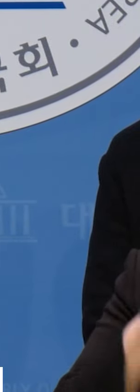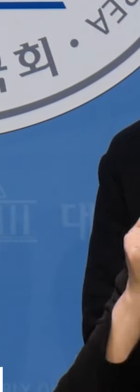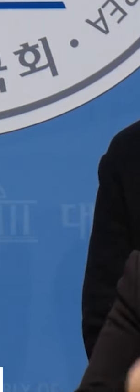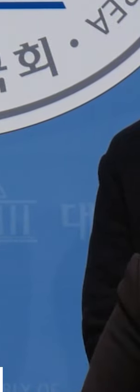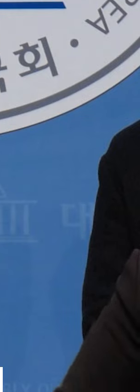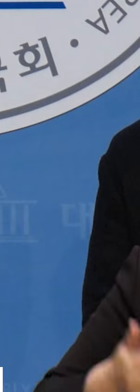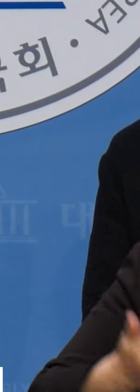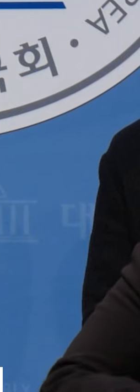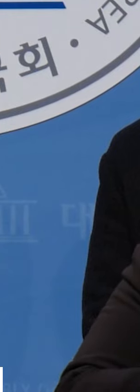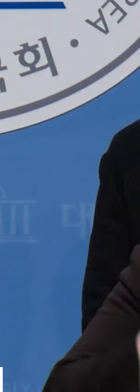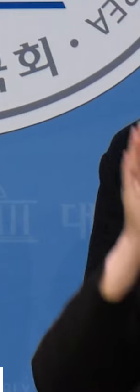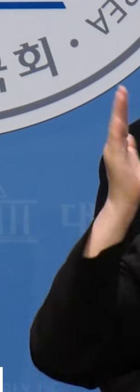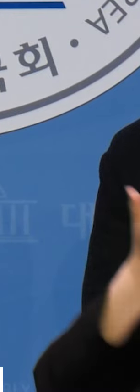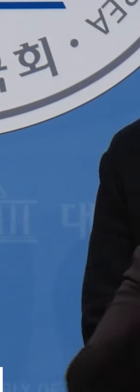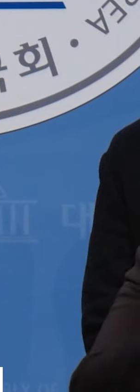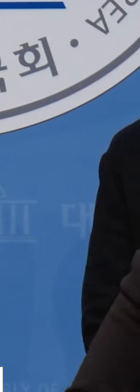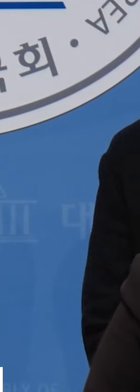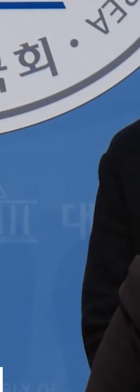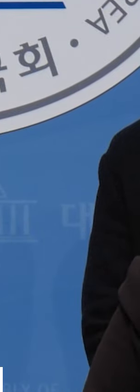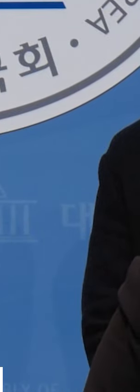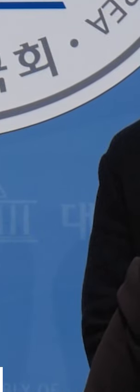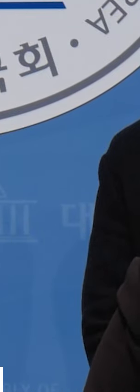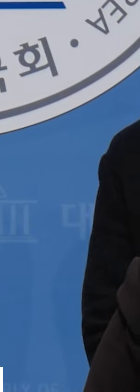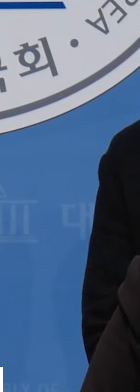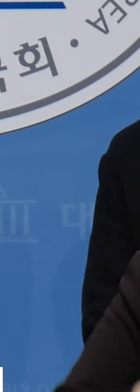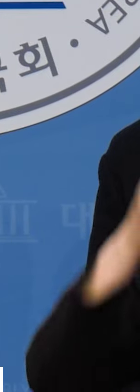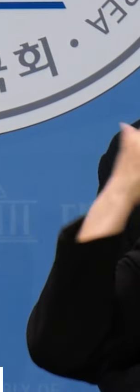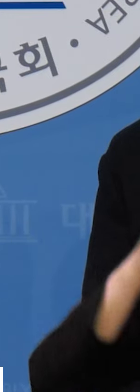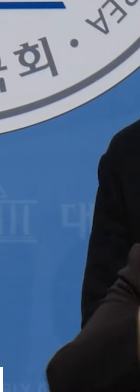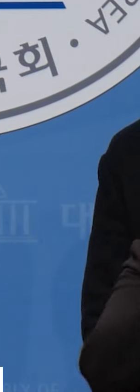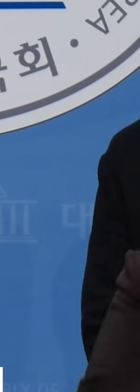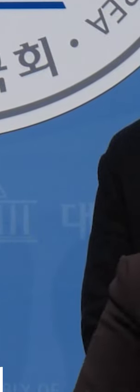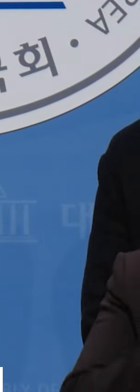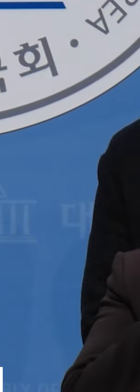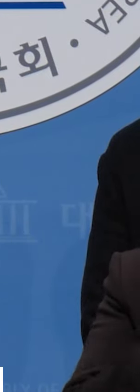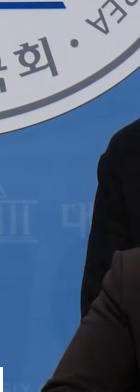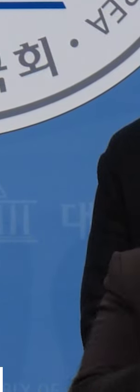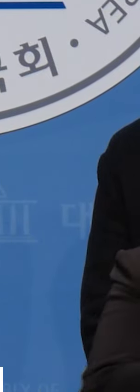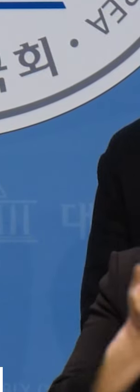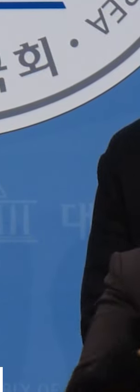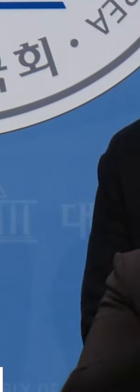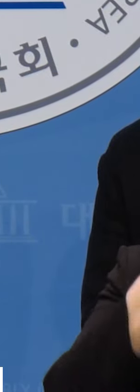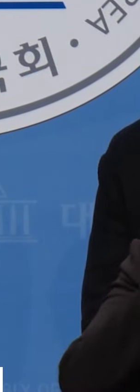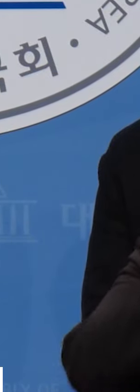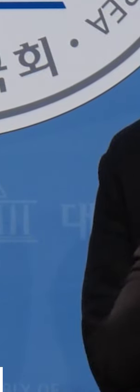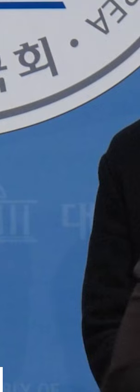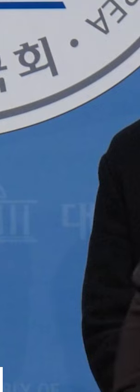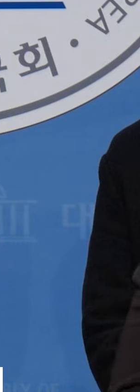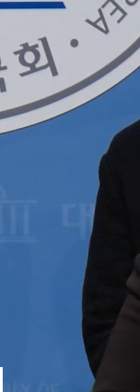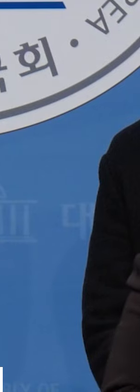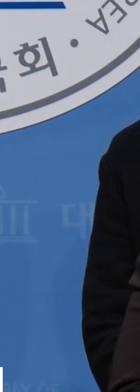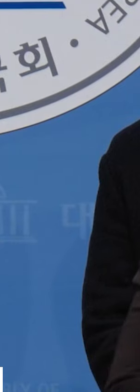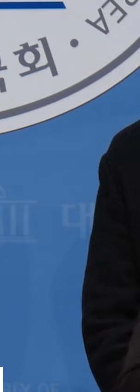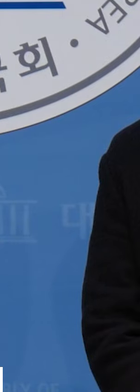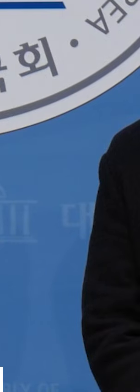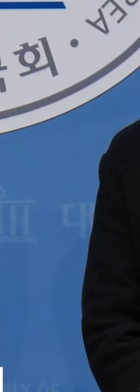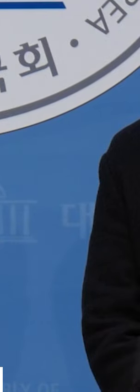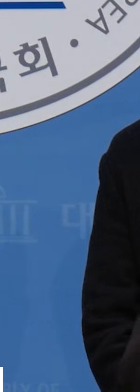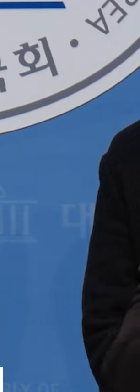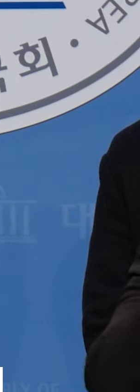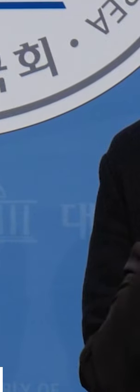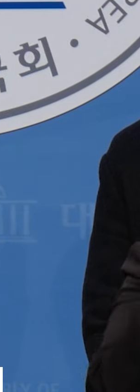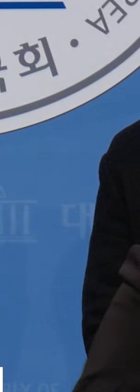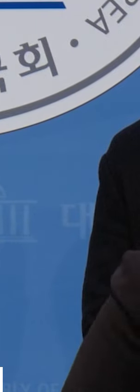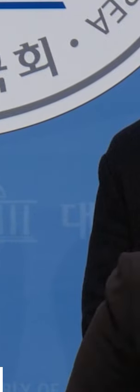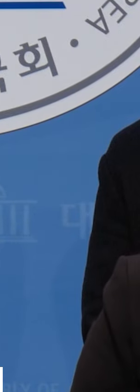기회라고 망언했습니다. 우리 역사에 절대 용서받을 수 없는 죄인을 찬양하는 것이 올바른 역사입니까?